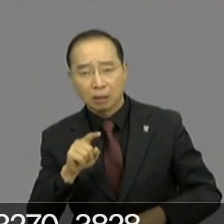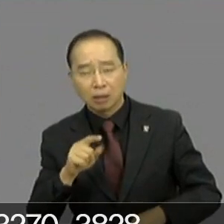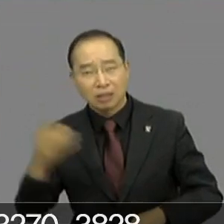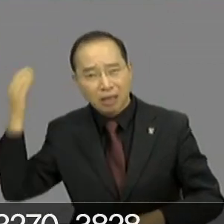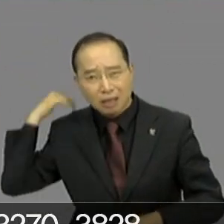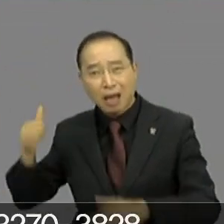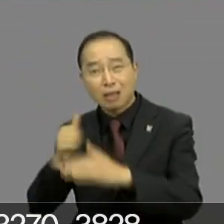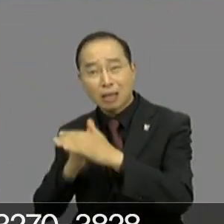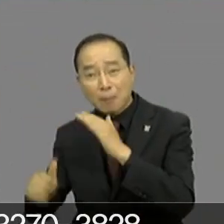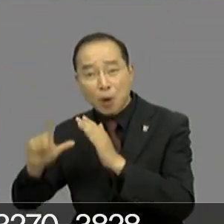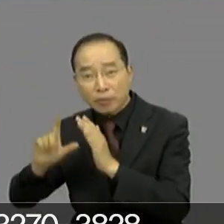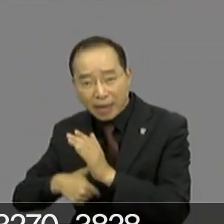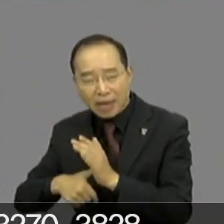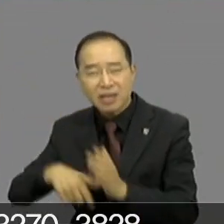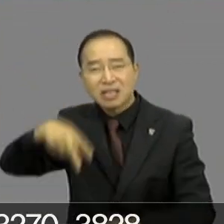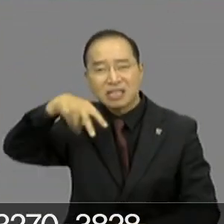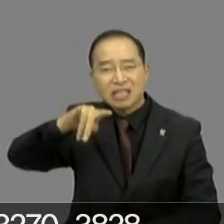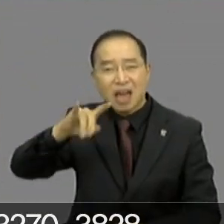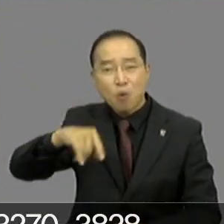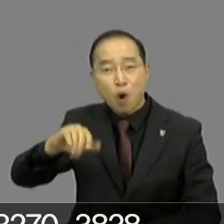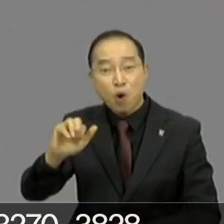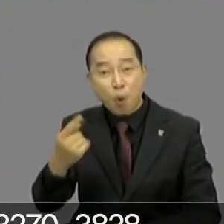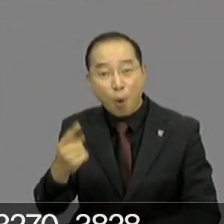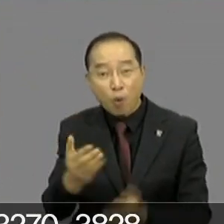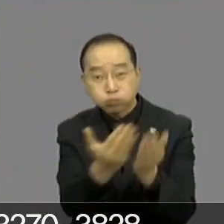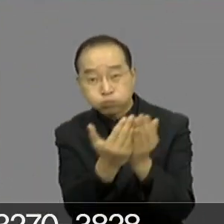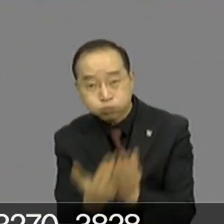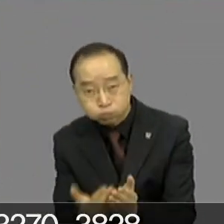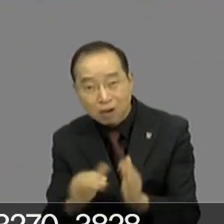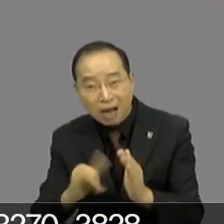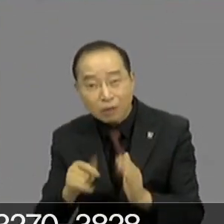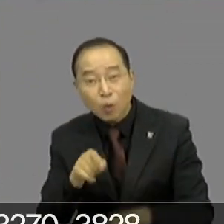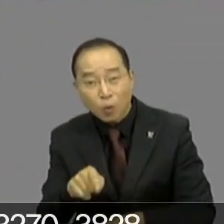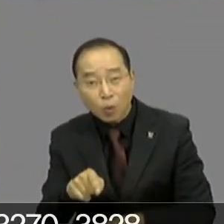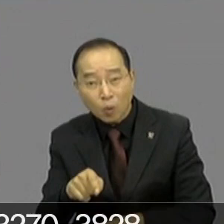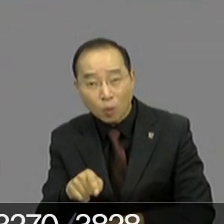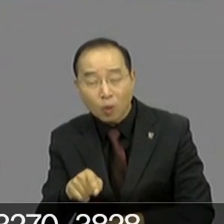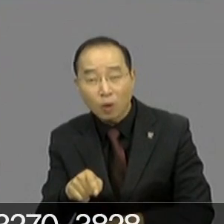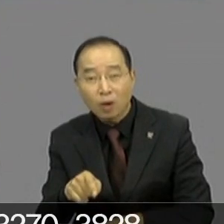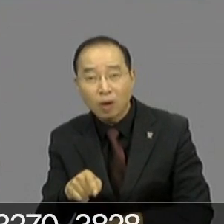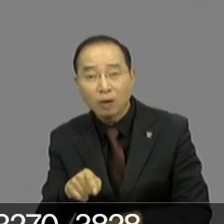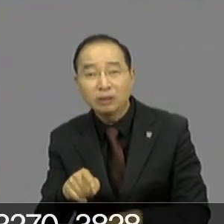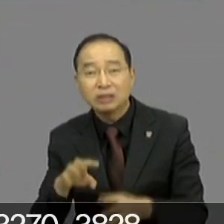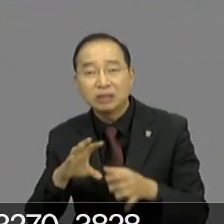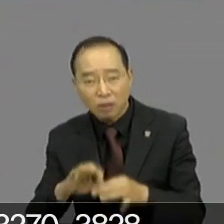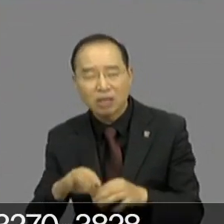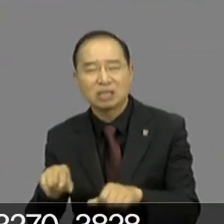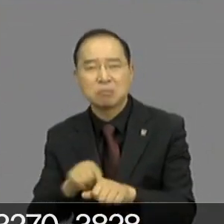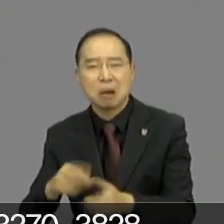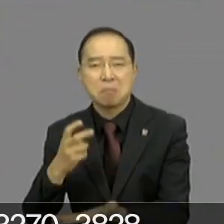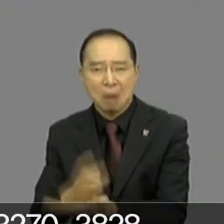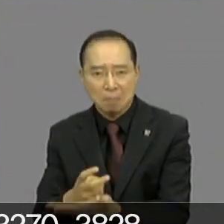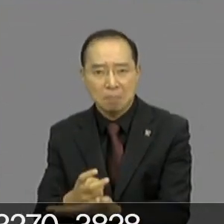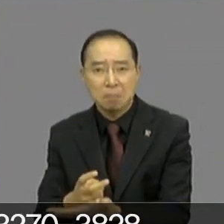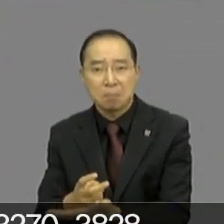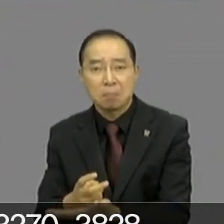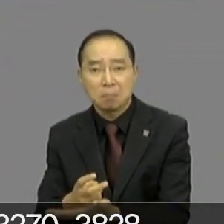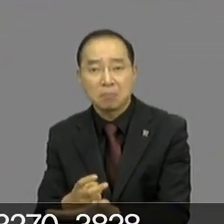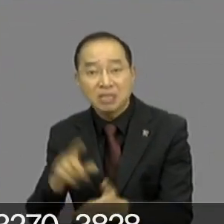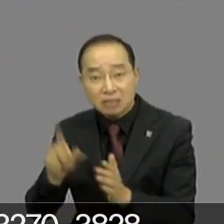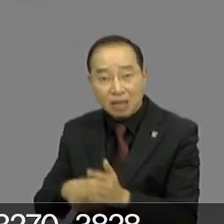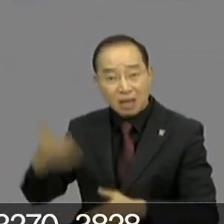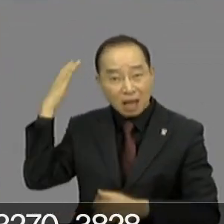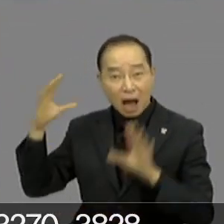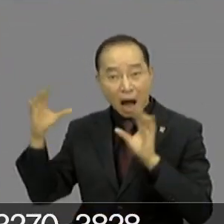시절의 세월호 유가족 그의 그 마음을 도외시한 세월호 특별법을 어 제가 저 그때